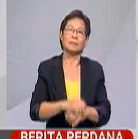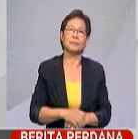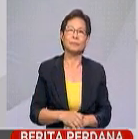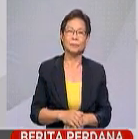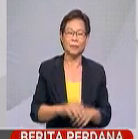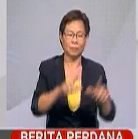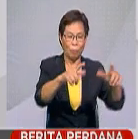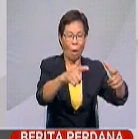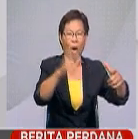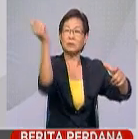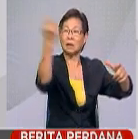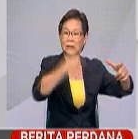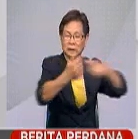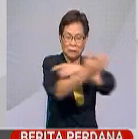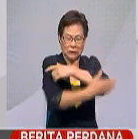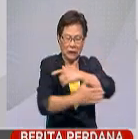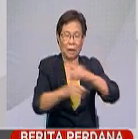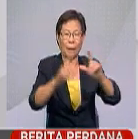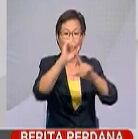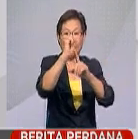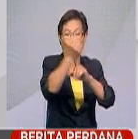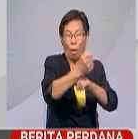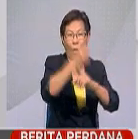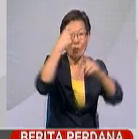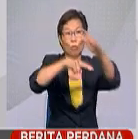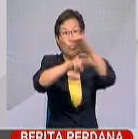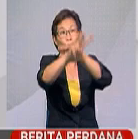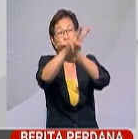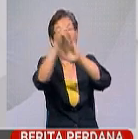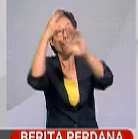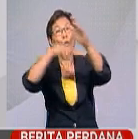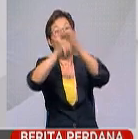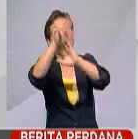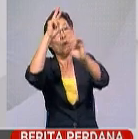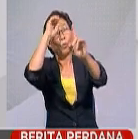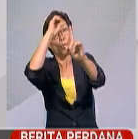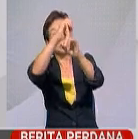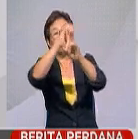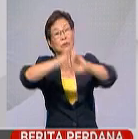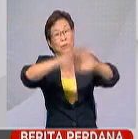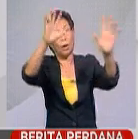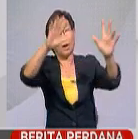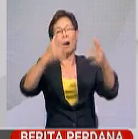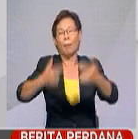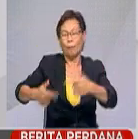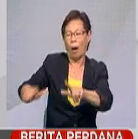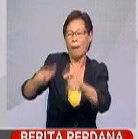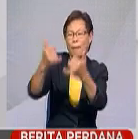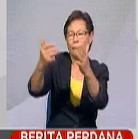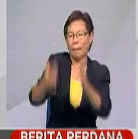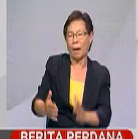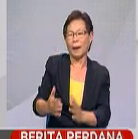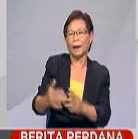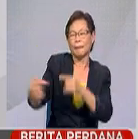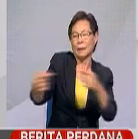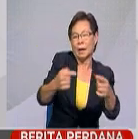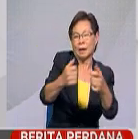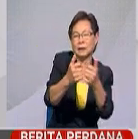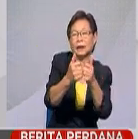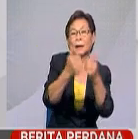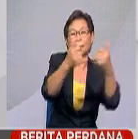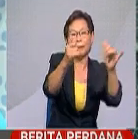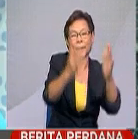Badan induk tenis negara itu mempunyai visi yang jelas untuk memberi peluang kepada lebih ramai pemain tempatan bersaing dengan pemain luar.